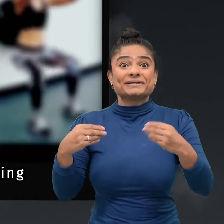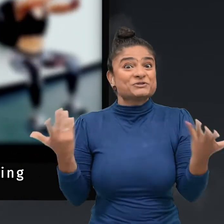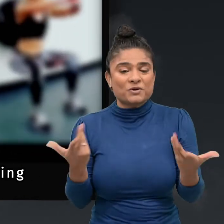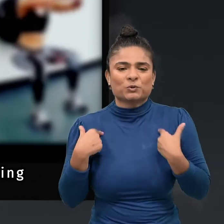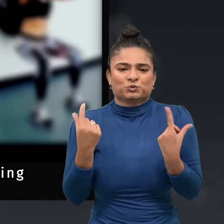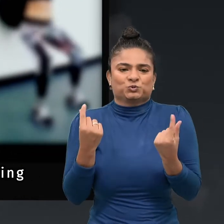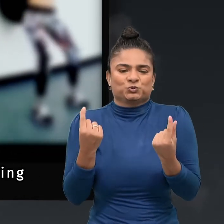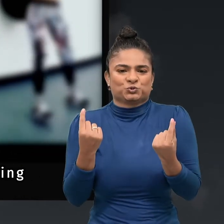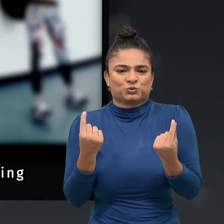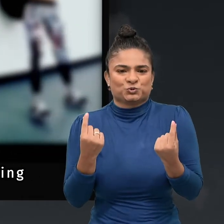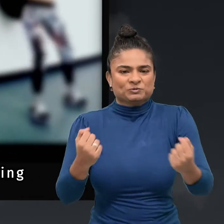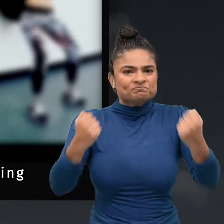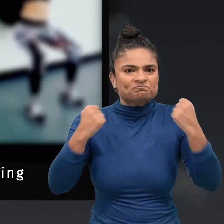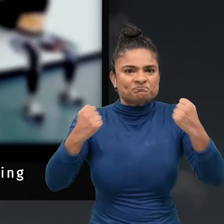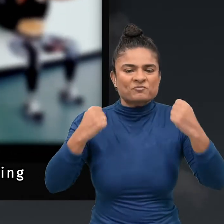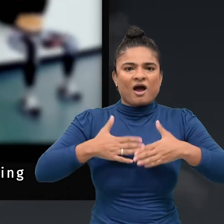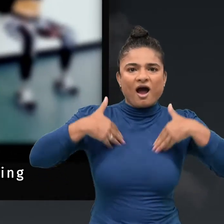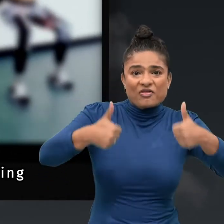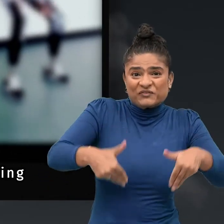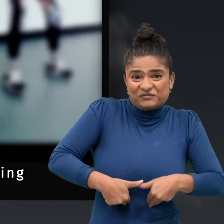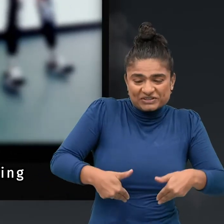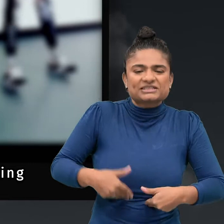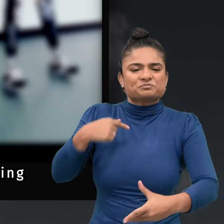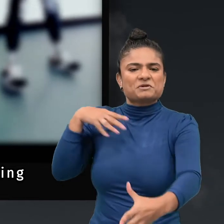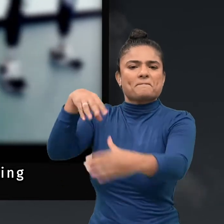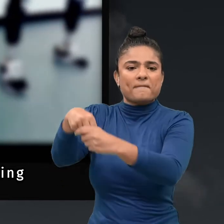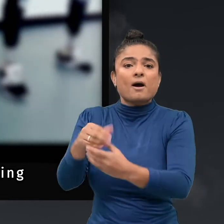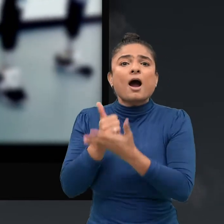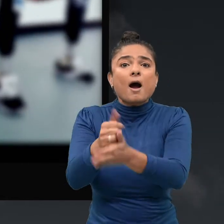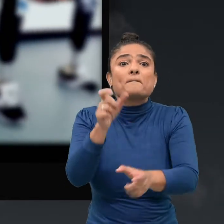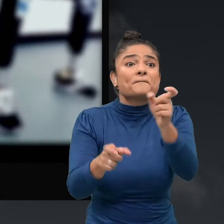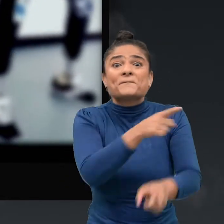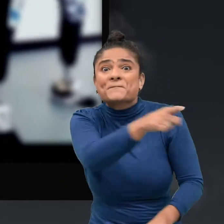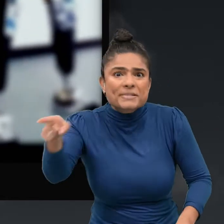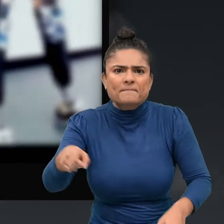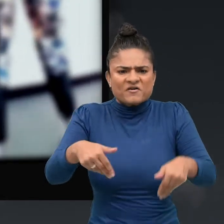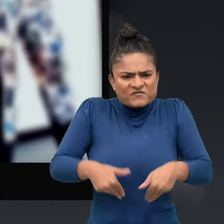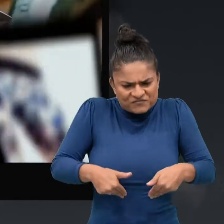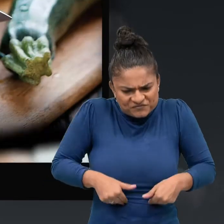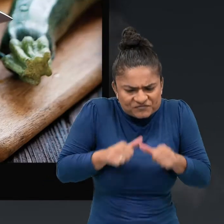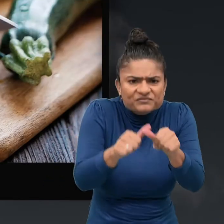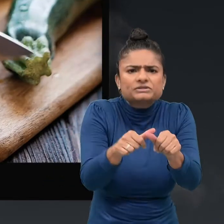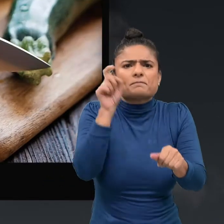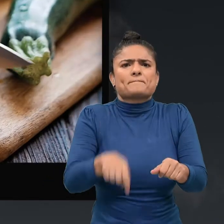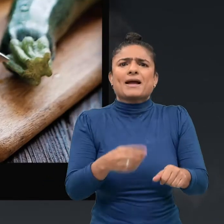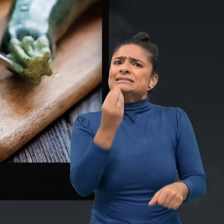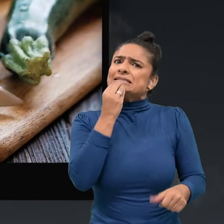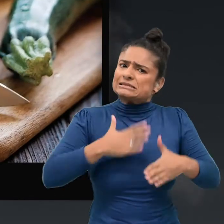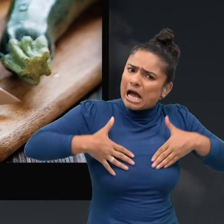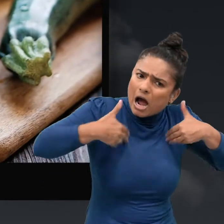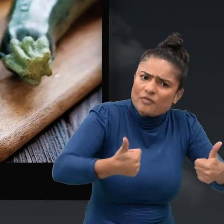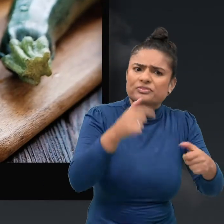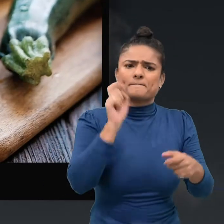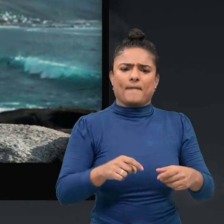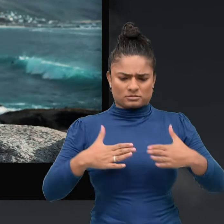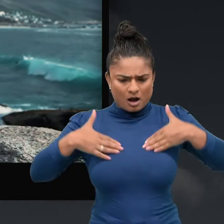omskep in wat nou deesdae as my huidige besigheid bekend staan. Dit gaan oor fiksheid en hoe jy eet